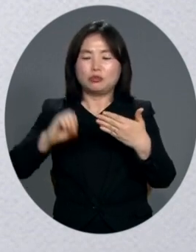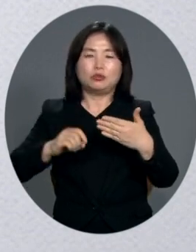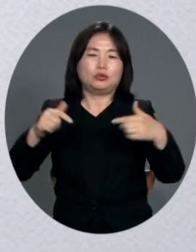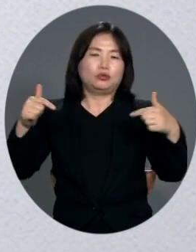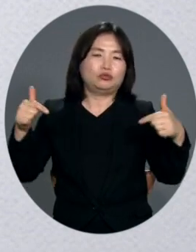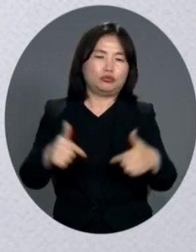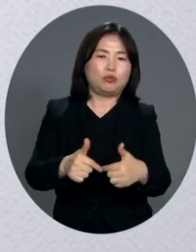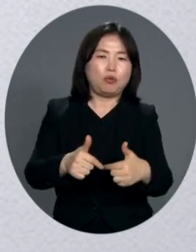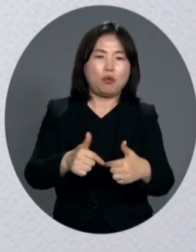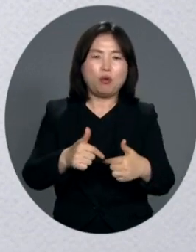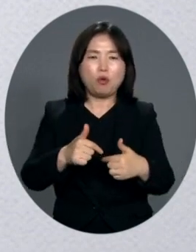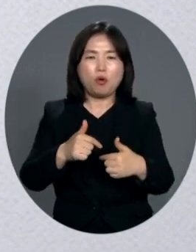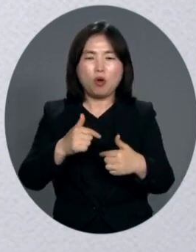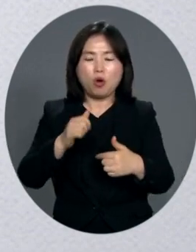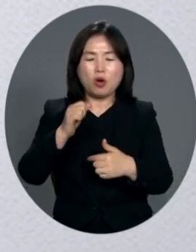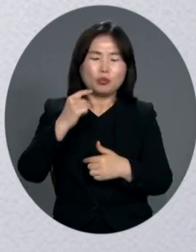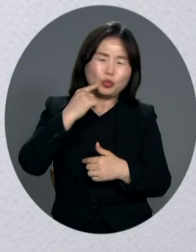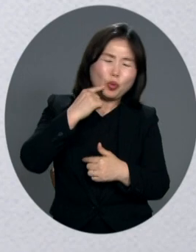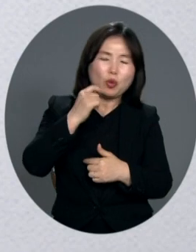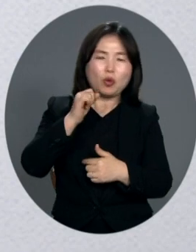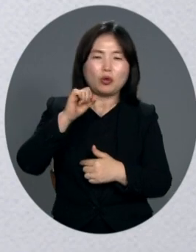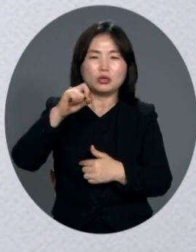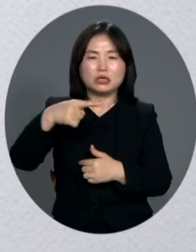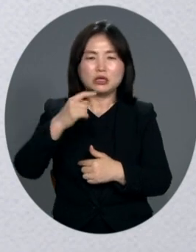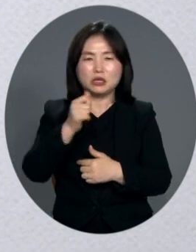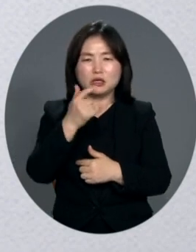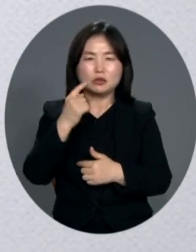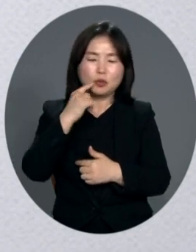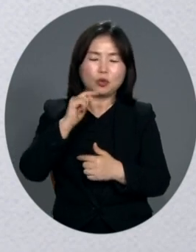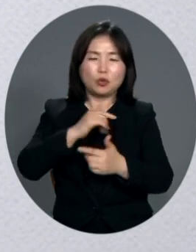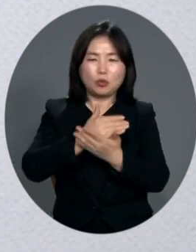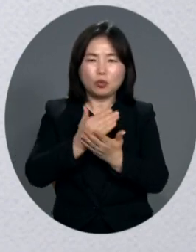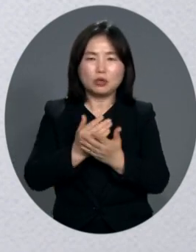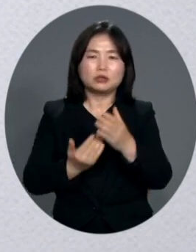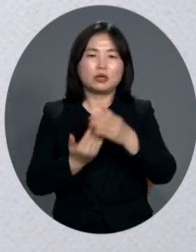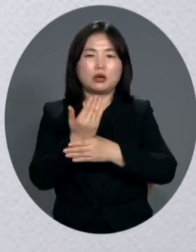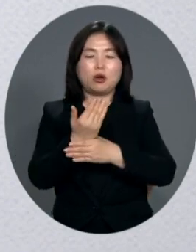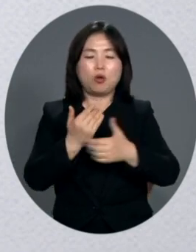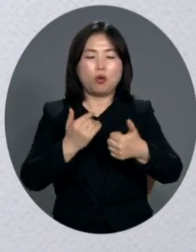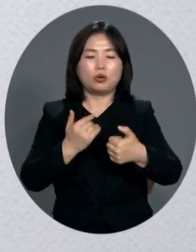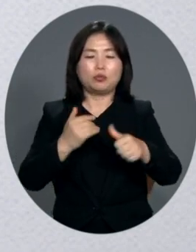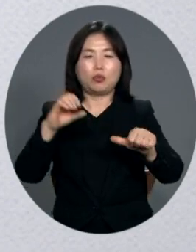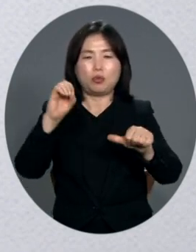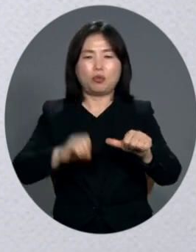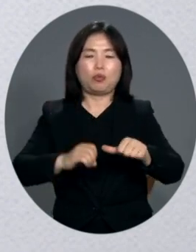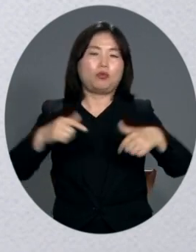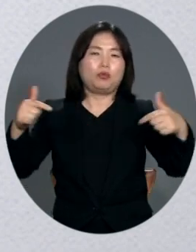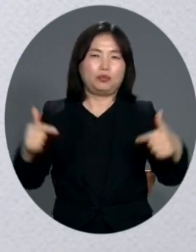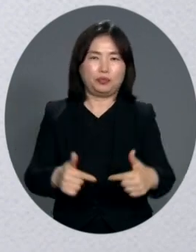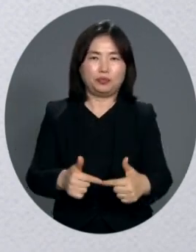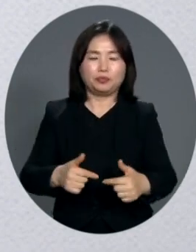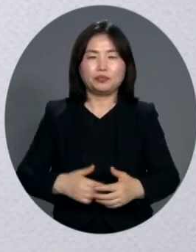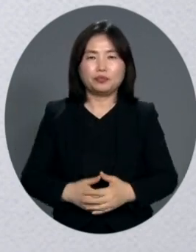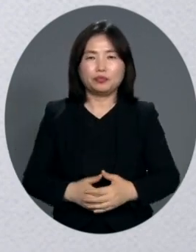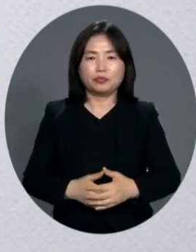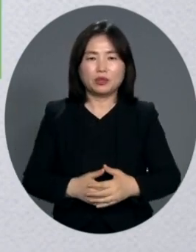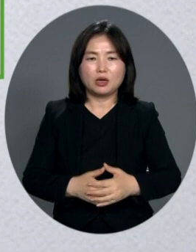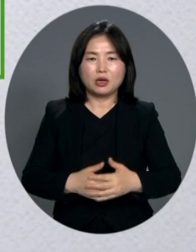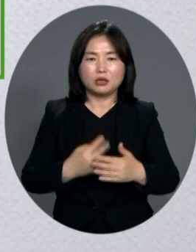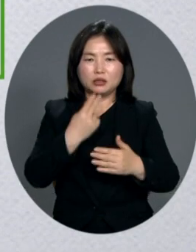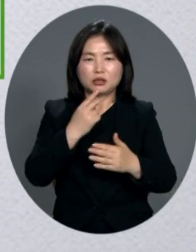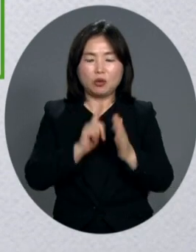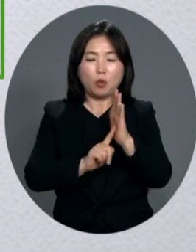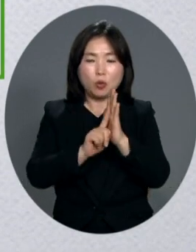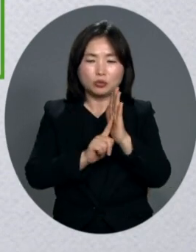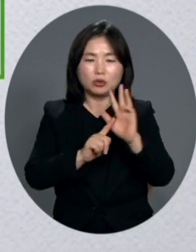낮아지고 포름알데히드 같은 휘발성 유기화합물 발생은 55% 감소하며 실내